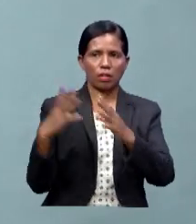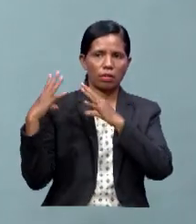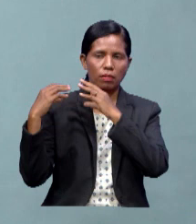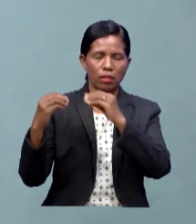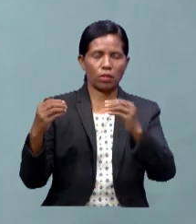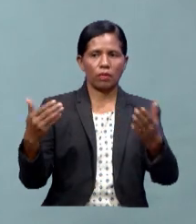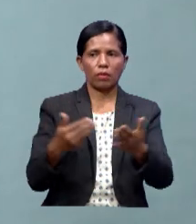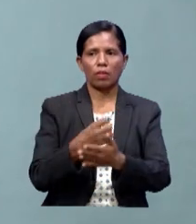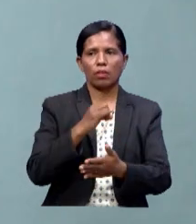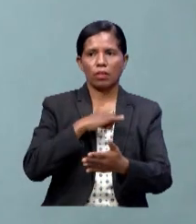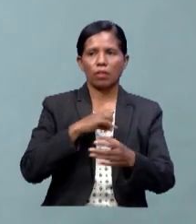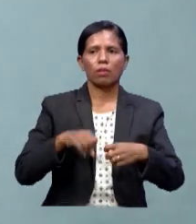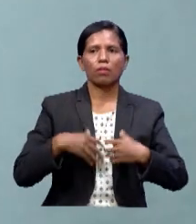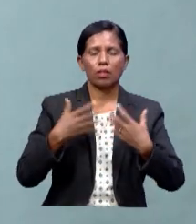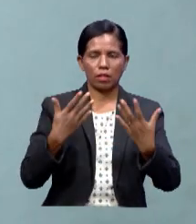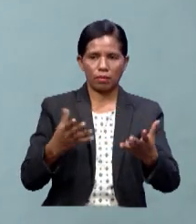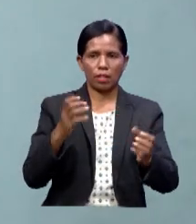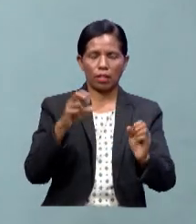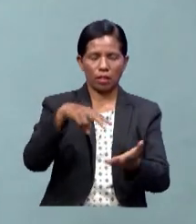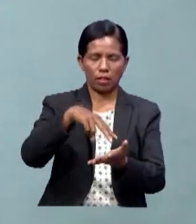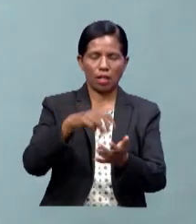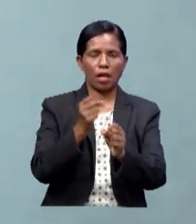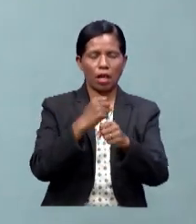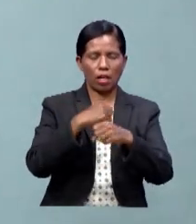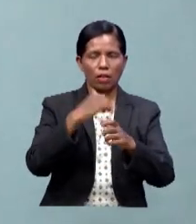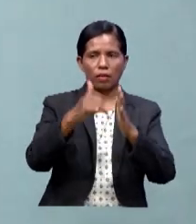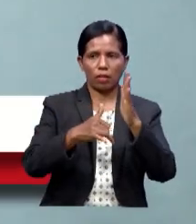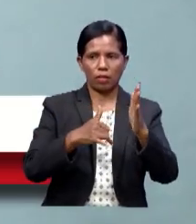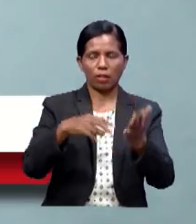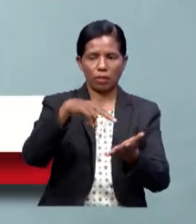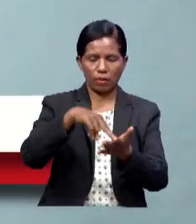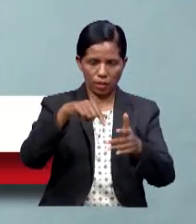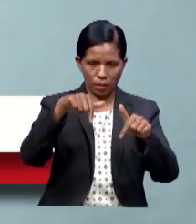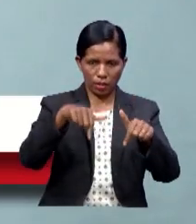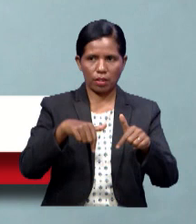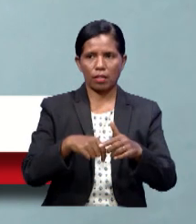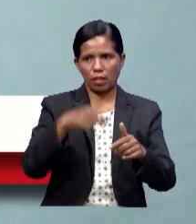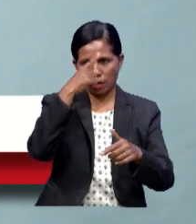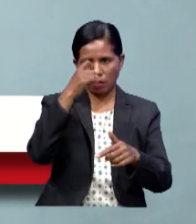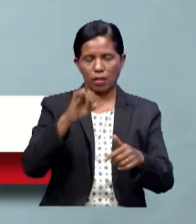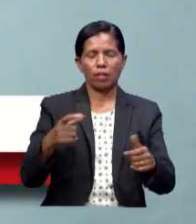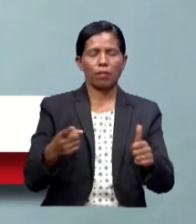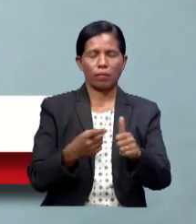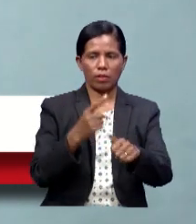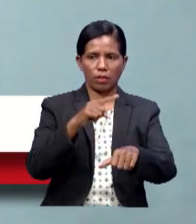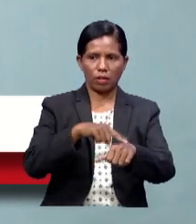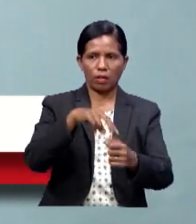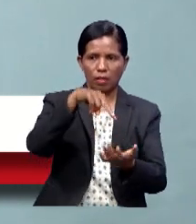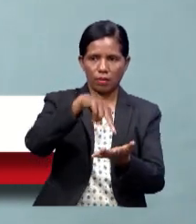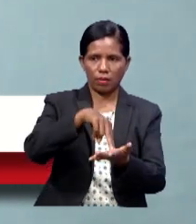melalu, insya Allah dengan film nomos, insya Allah dengan beri kau ini. Tambah melalu, kau yang pernah biasa beri kia.